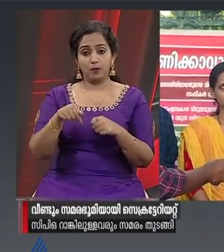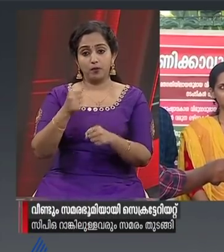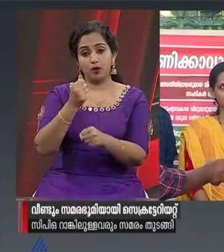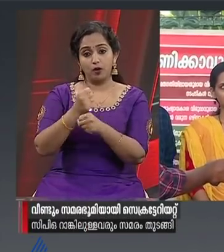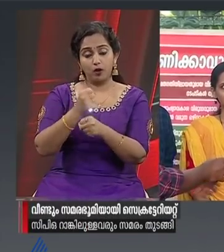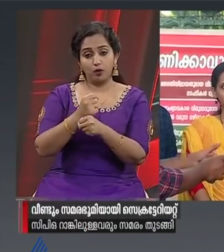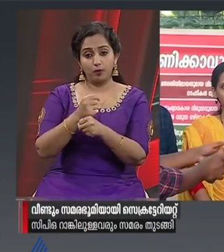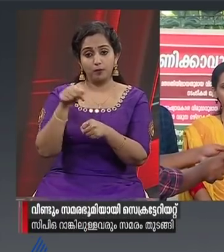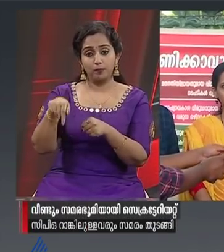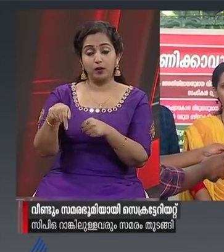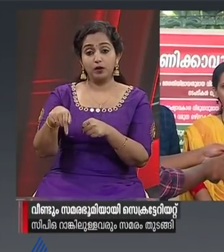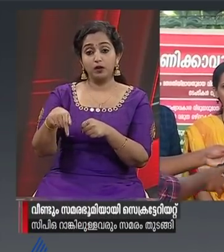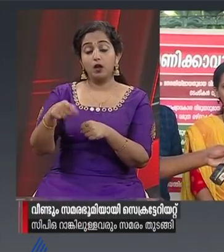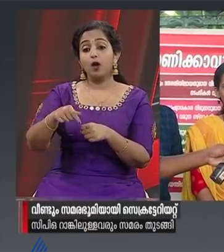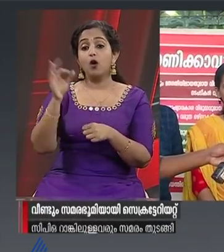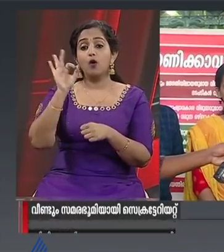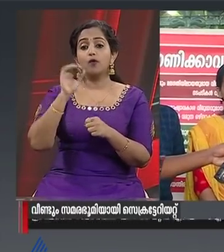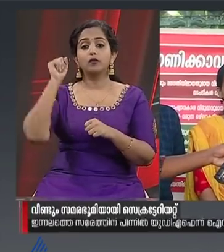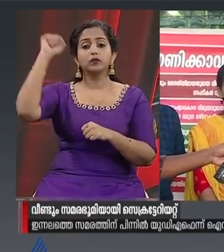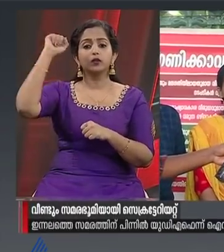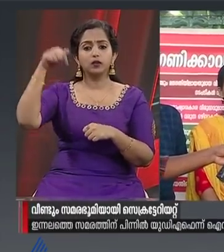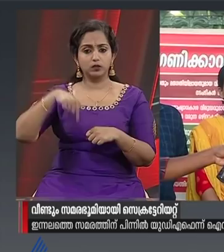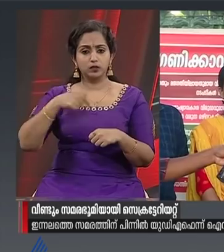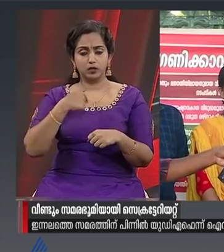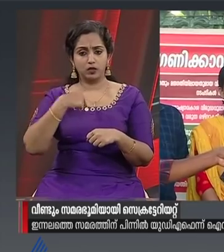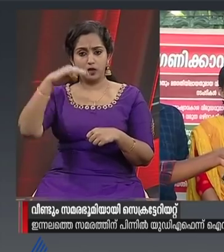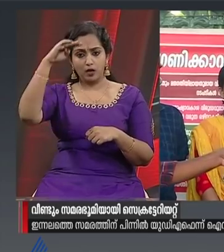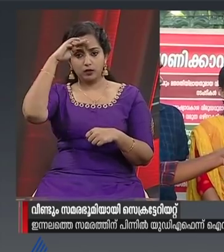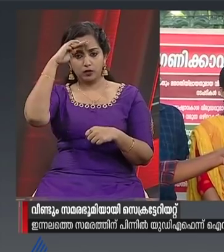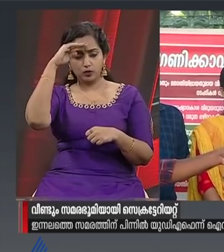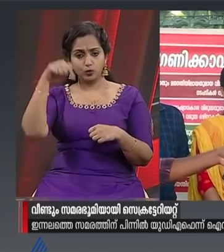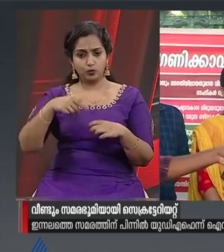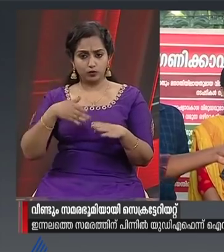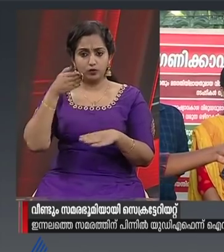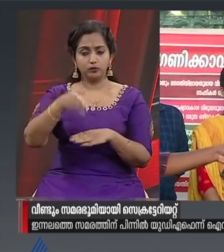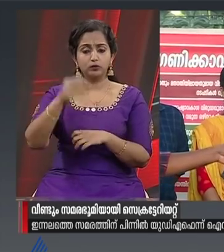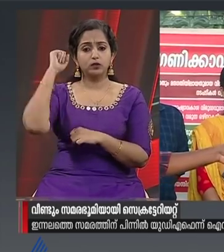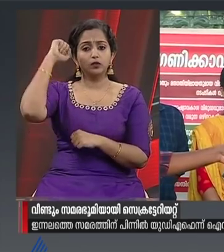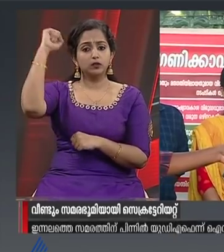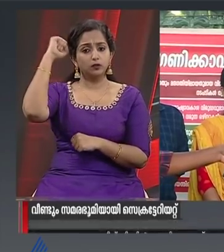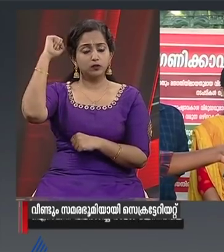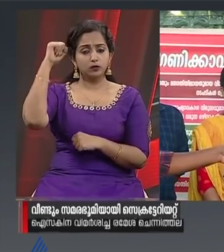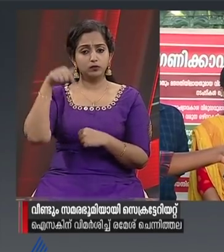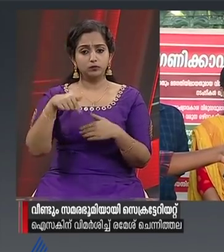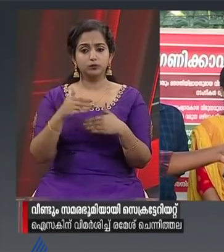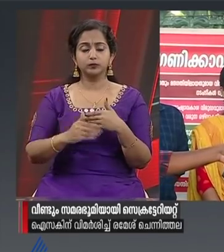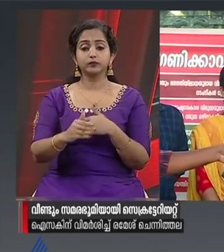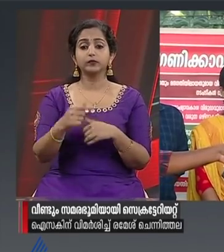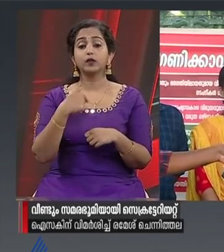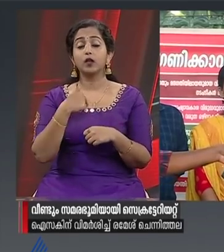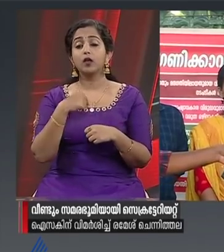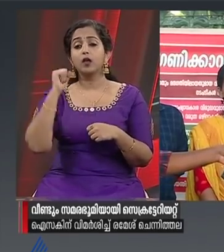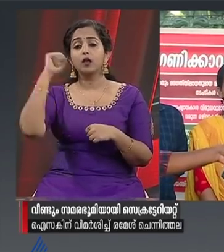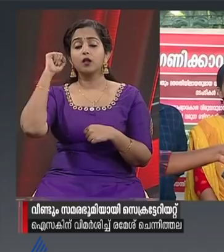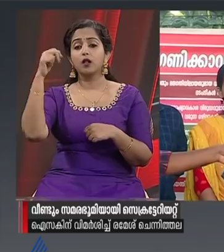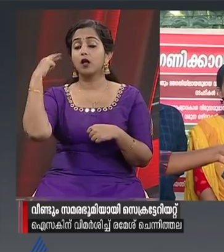മൈതാനം തൃശ്ശൂരുണ്ട്. ഞാൻ തൃശ്ശൂർക്കാരിയാണ്, അഭിമാനിക്കുന്നതാണ്. ശക്തന്റെ മണ്ണിൽ നിന്ന് വന്നിട്ട് എന്താ പറയാ, അനന്തപുരിയുടെ മണ്ണിൽ നിന്ന് ഞങ്ങൾ പോരാടുന്നത് ഈ